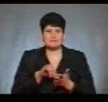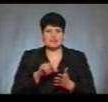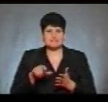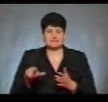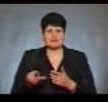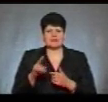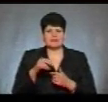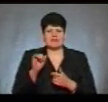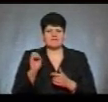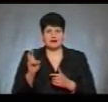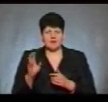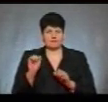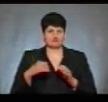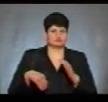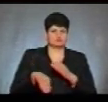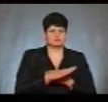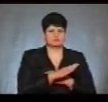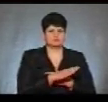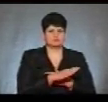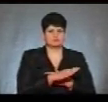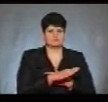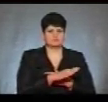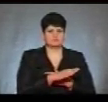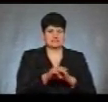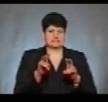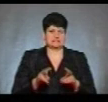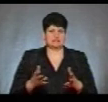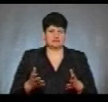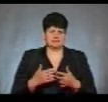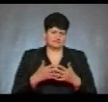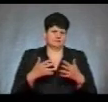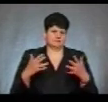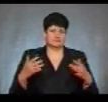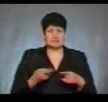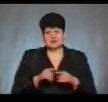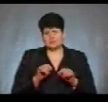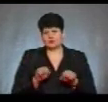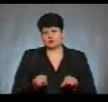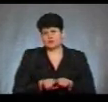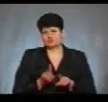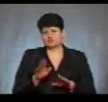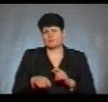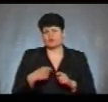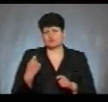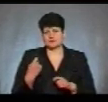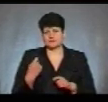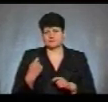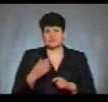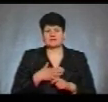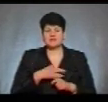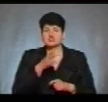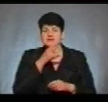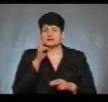дільничних комісій можуть покидати саме засідання, так і так далі. Тобто це може бути також порушенням. Що ж, у нас ефірний